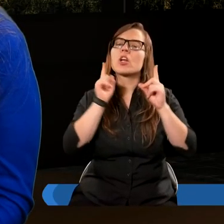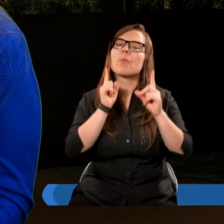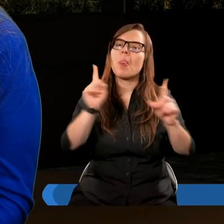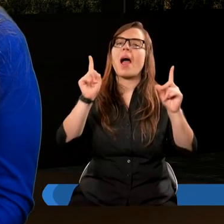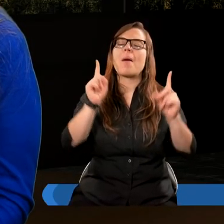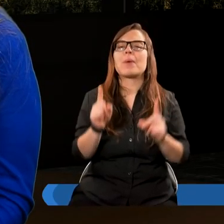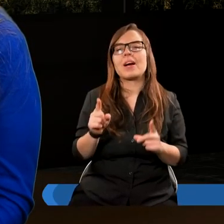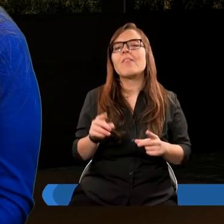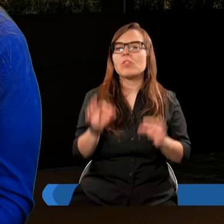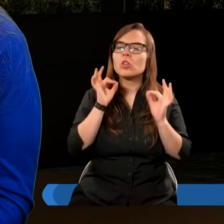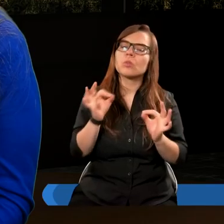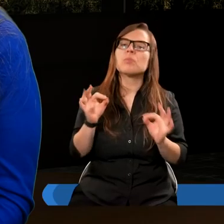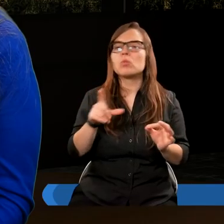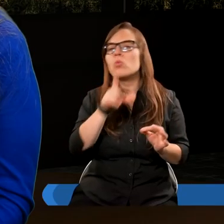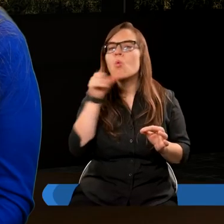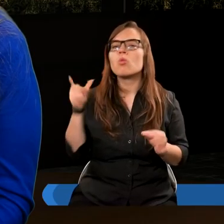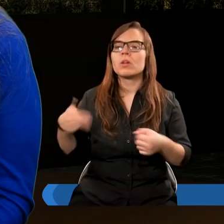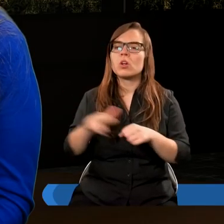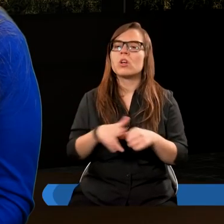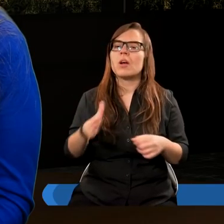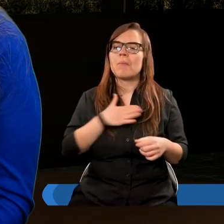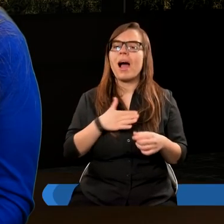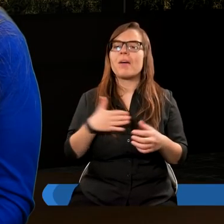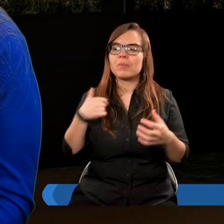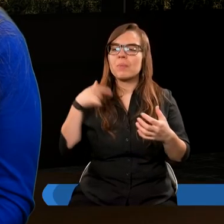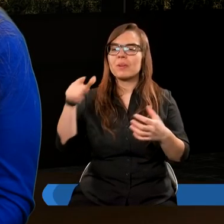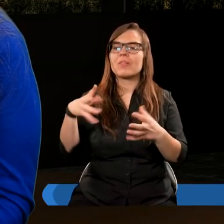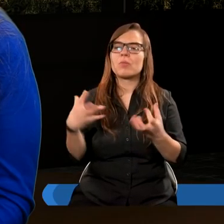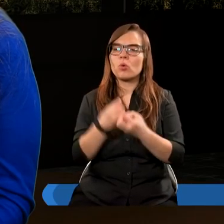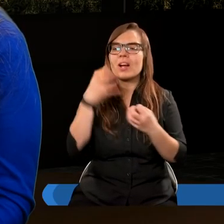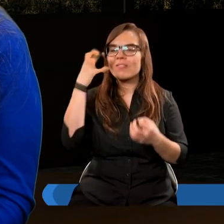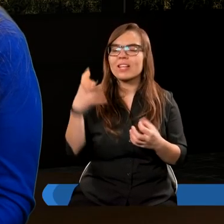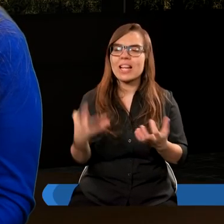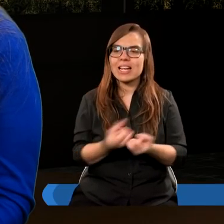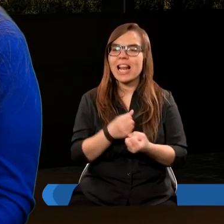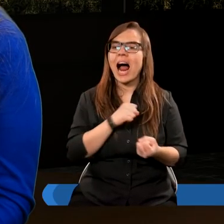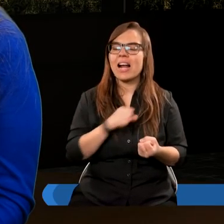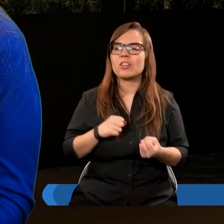wierzącymi ludźmi, którzy mają prawo, żeby się w tym królestwie znaleźć.